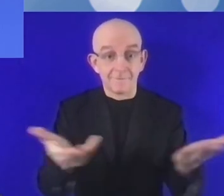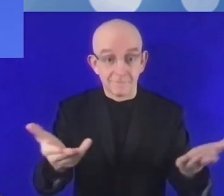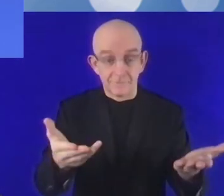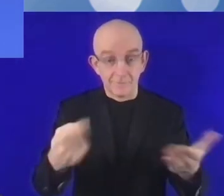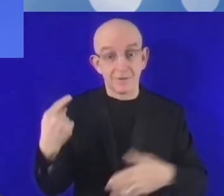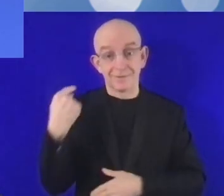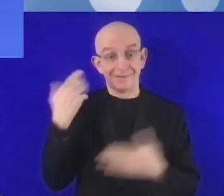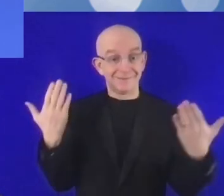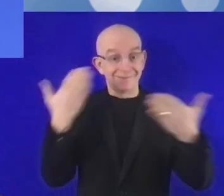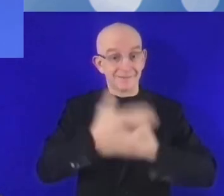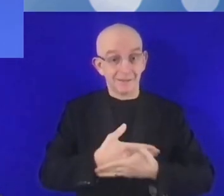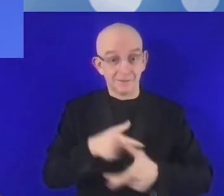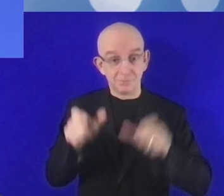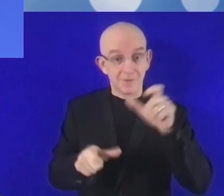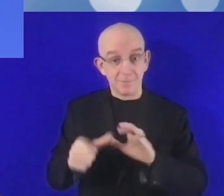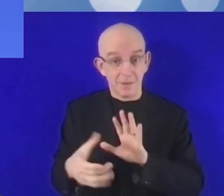了